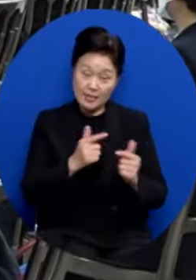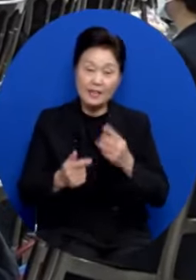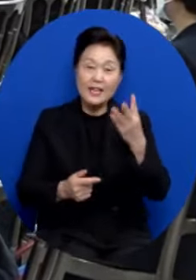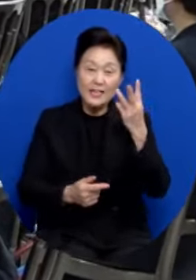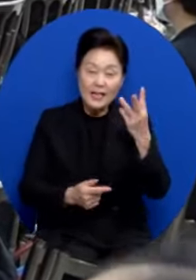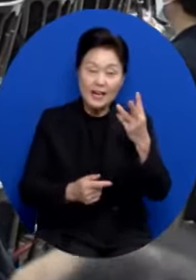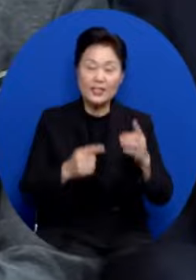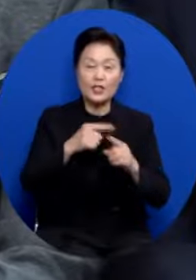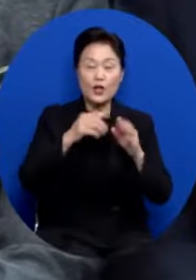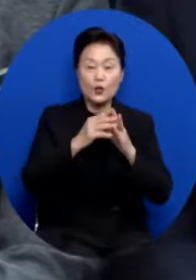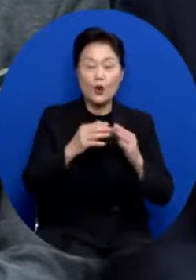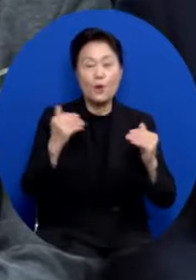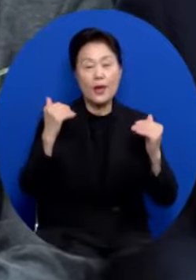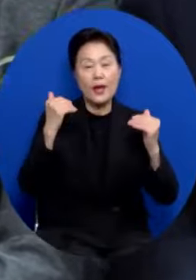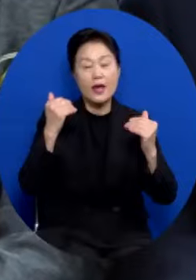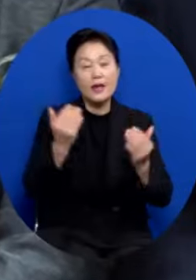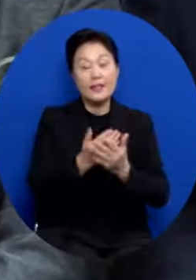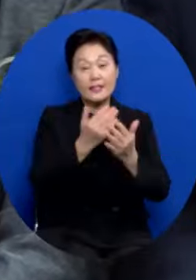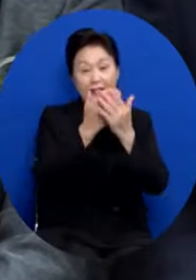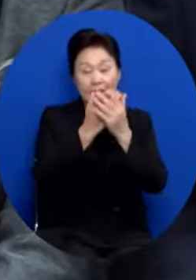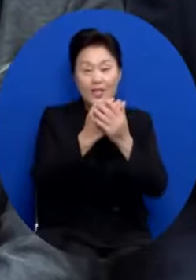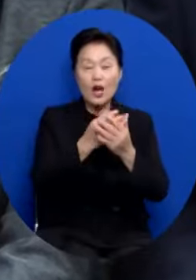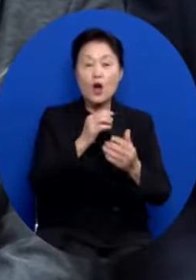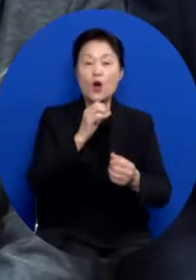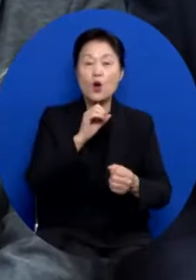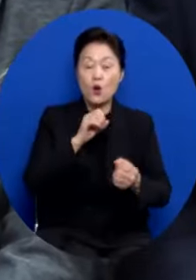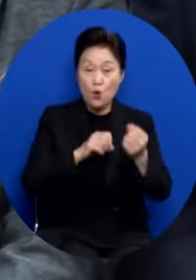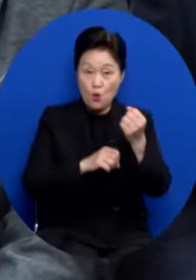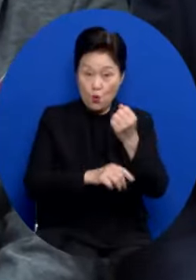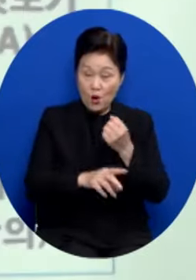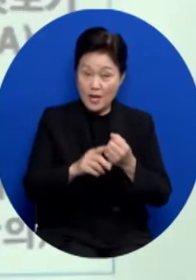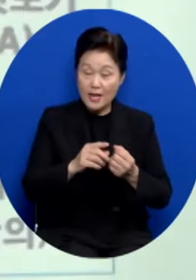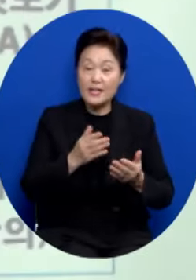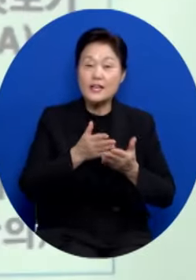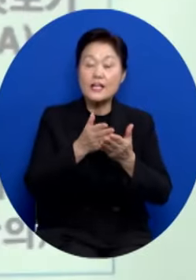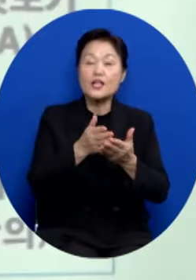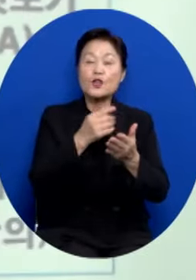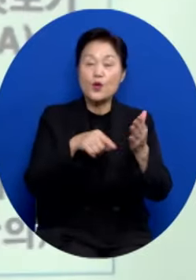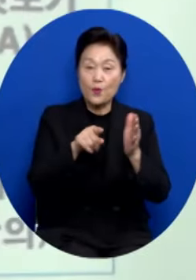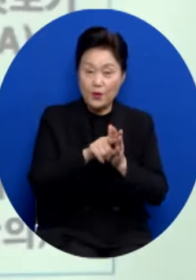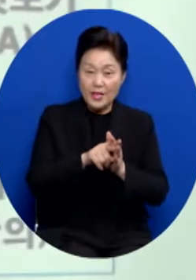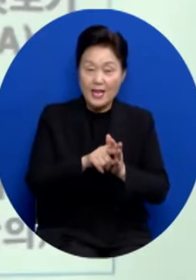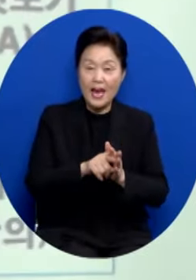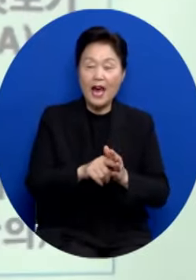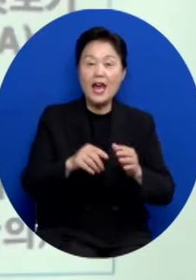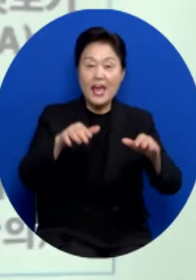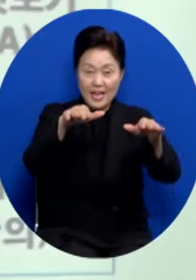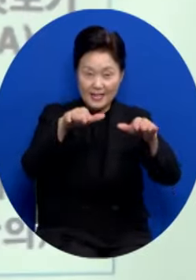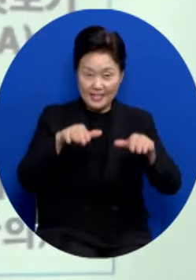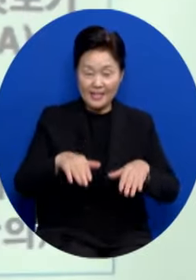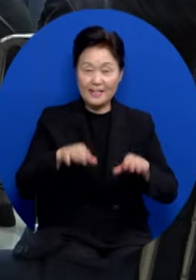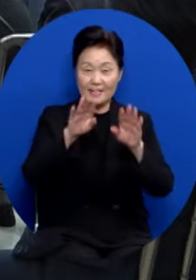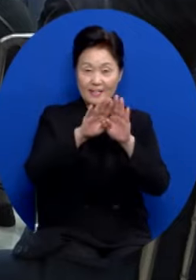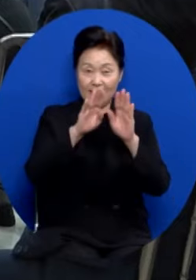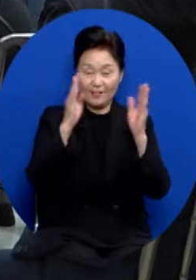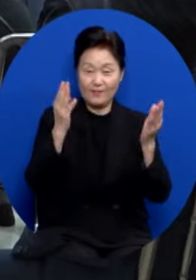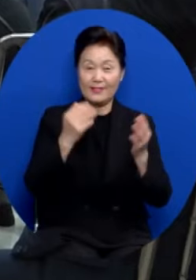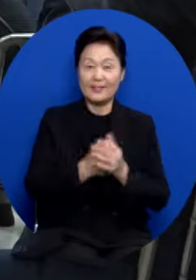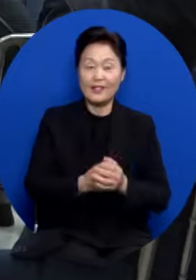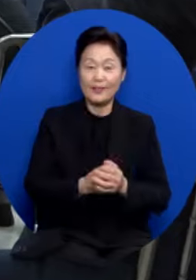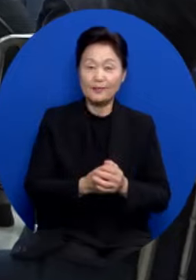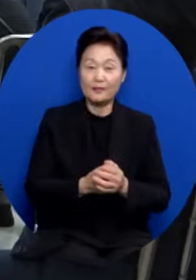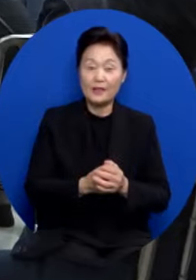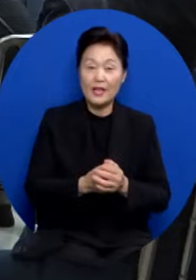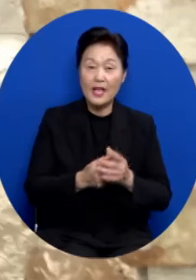교회 성장 원리를 제시하고자 전국 각 지역을 순회하며 1일 교회 성장 트리플 컨퍼런스를 전개하고 있습니다.